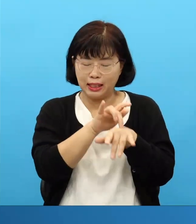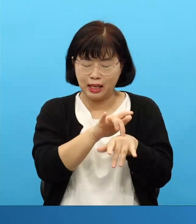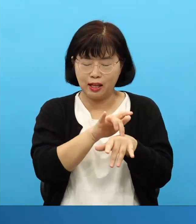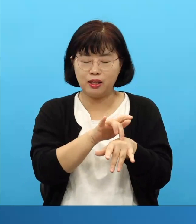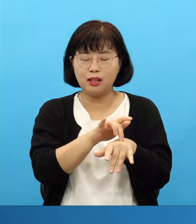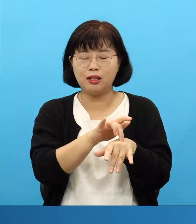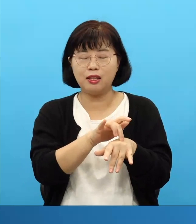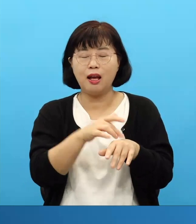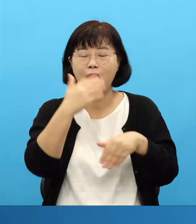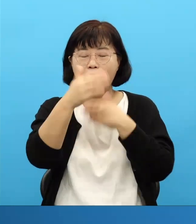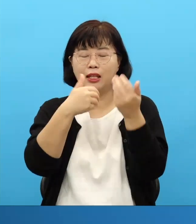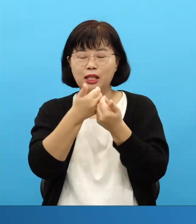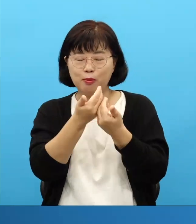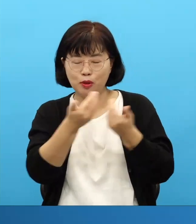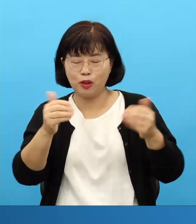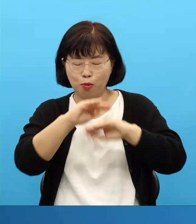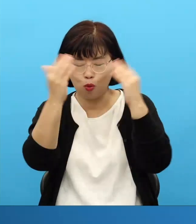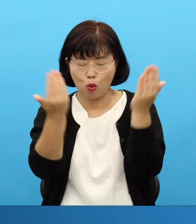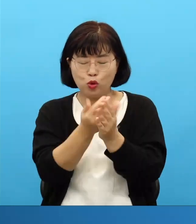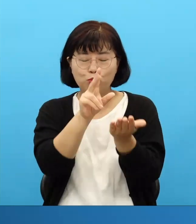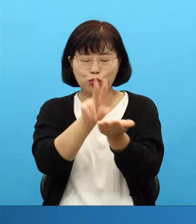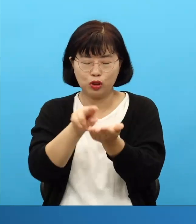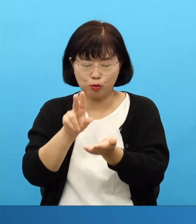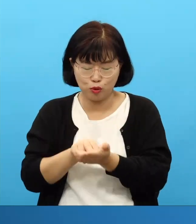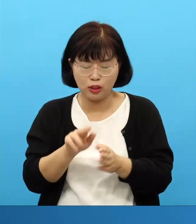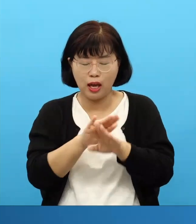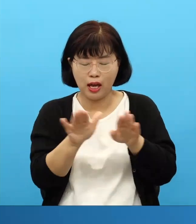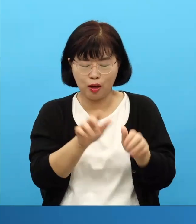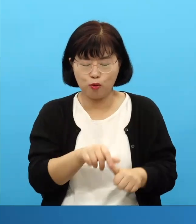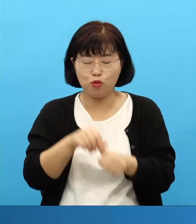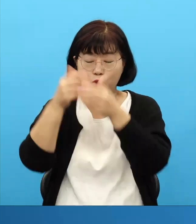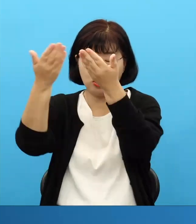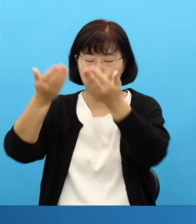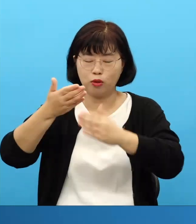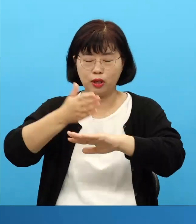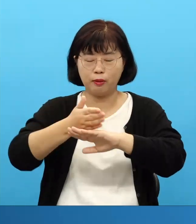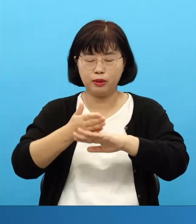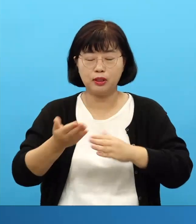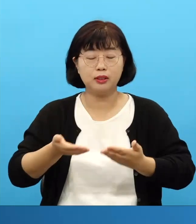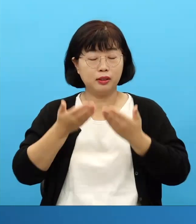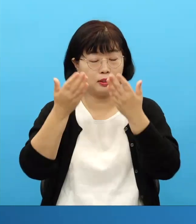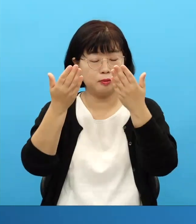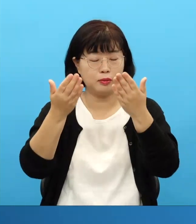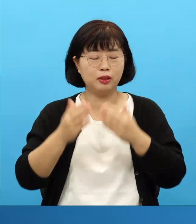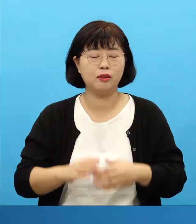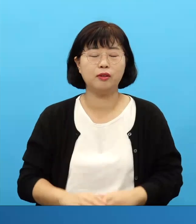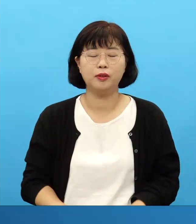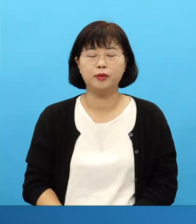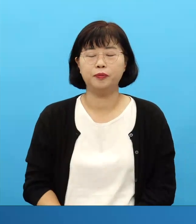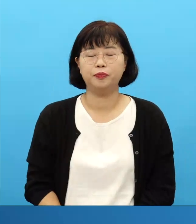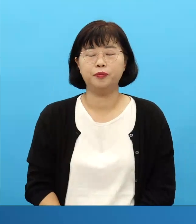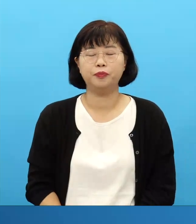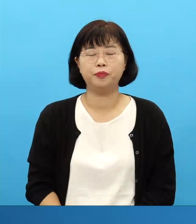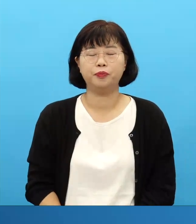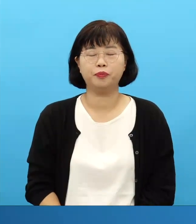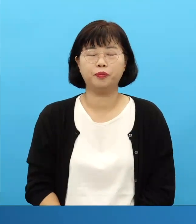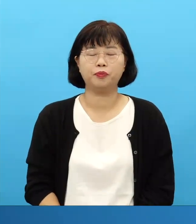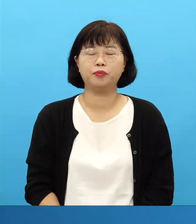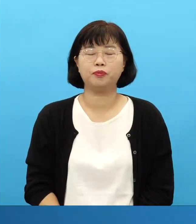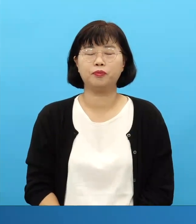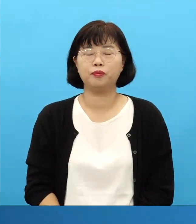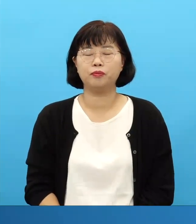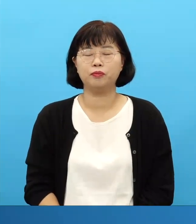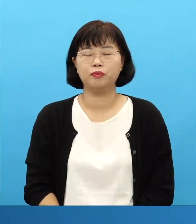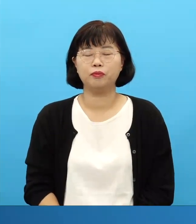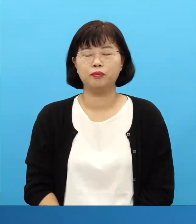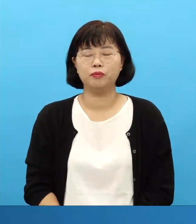구원하신 성삼위 하나님께 감사드립니다. We thank the true and God who sent Jesus Christ to us and saved us from all sin, Satan, and